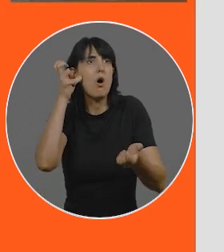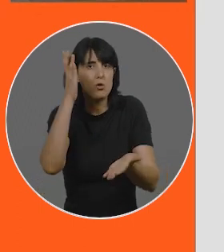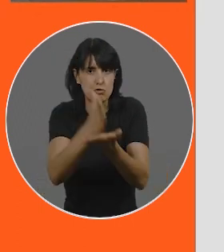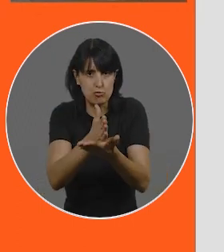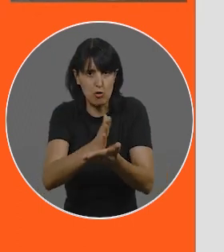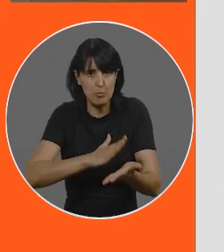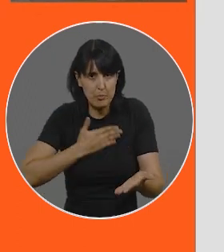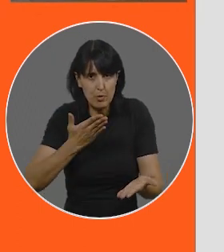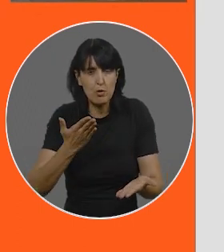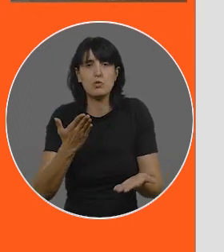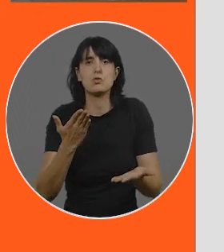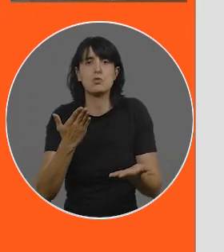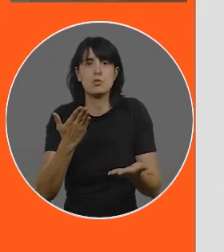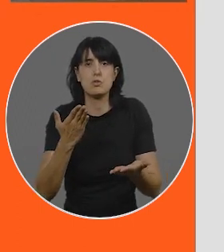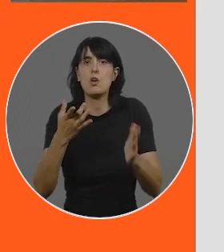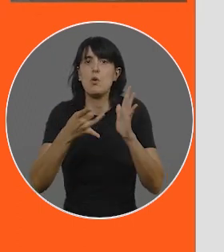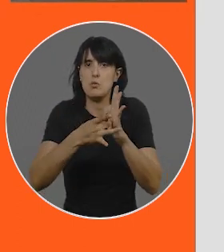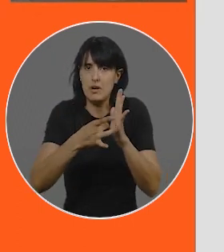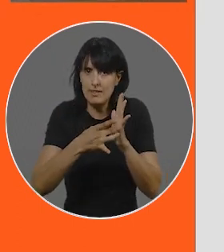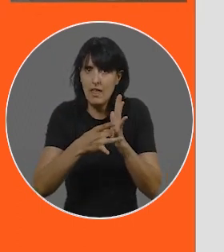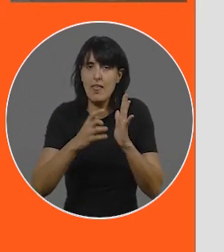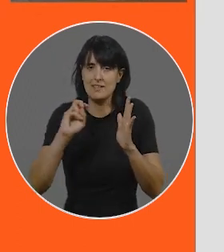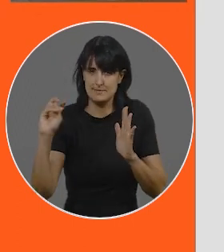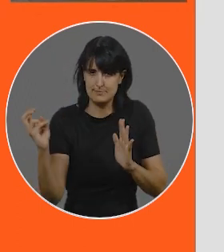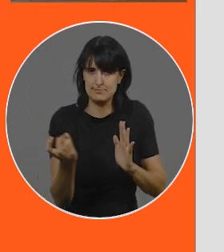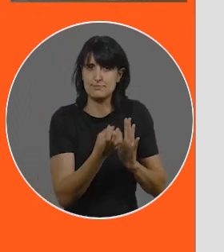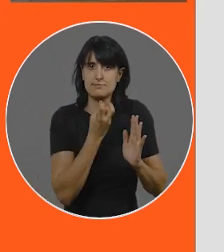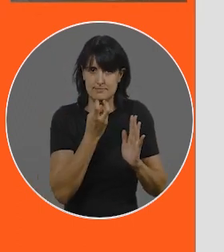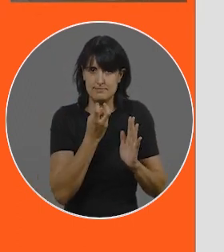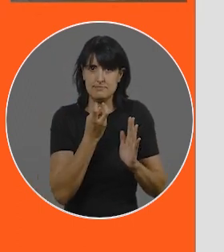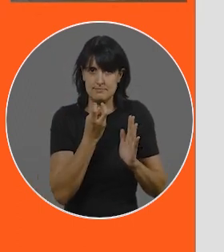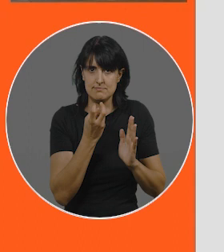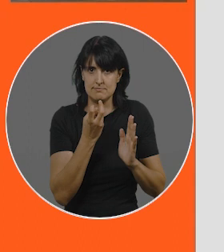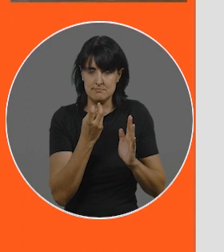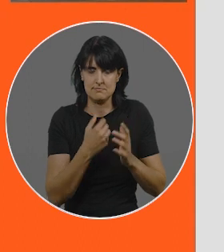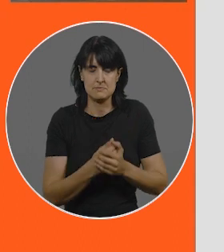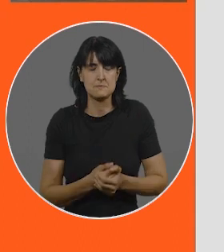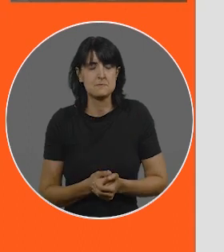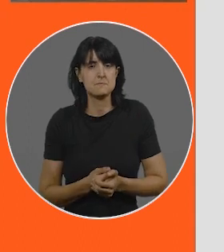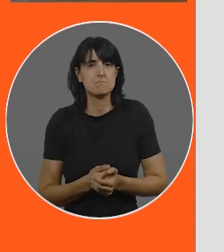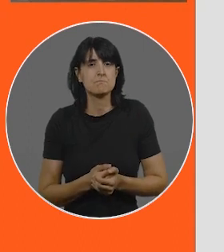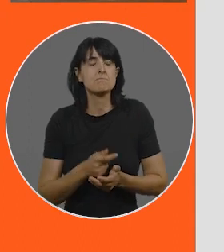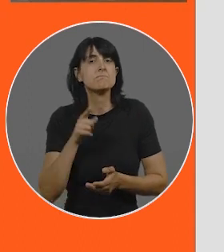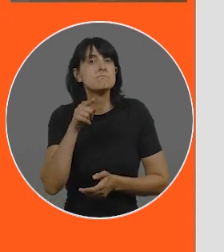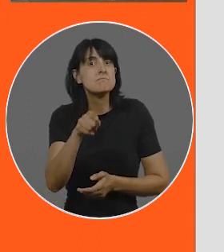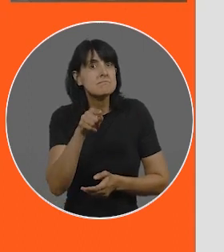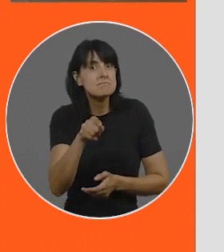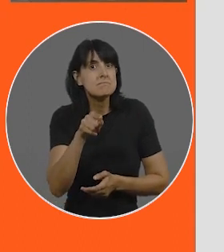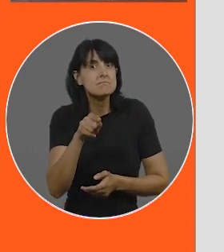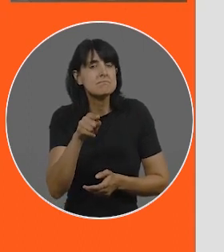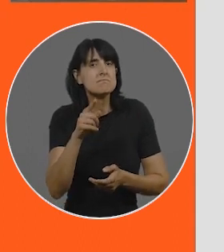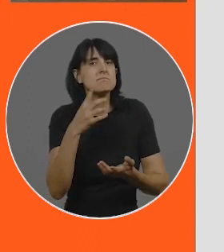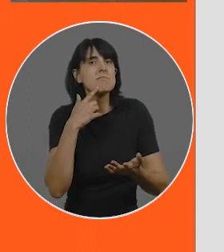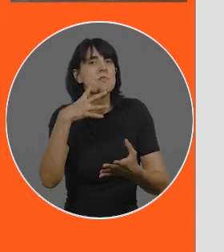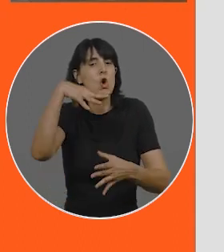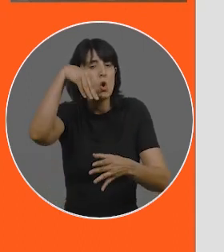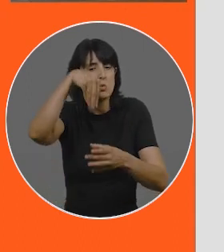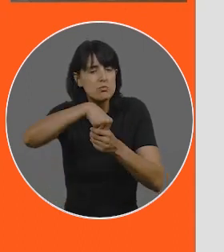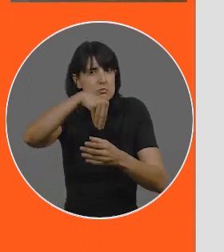aturar la reproducció, que hi hagi qualitat. Pràcticament vídeo i àudio van molt, molt lligats sempre. I solen